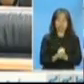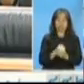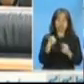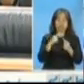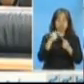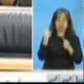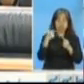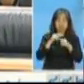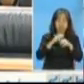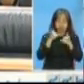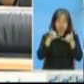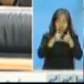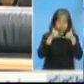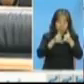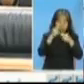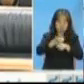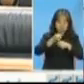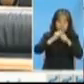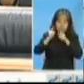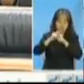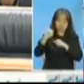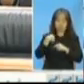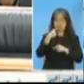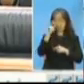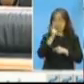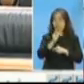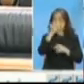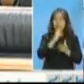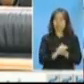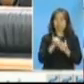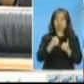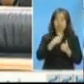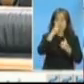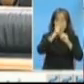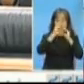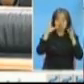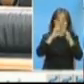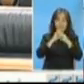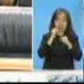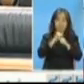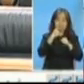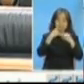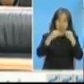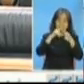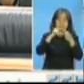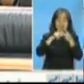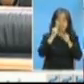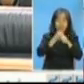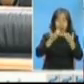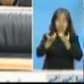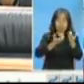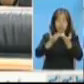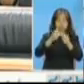งสัมผัสพี่น้องชาวไร่ชาวนามันไม่จริงฮะท่านประธานผมกําลังจะสะท้อนเห็นว่าความละหลวมความล้มเหลวของระบบราชการ